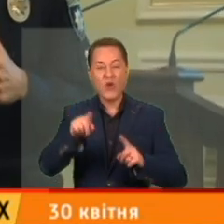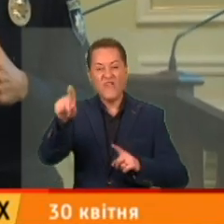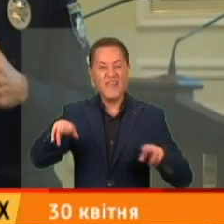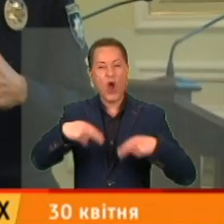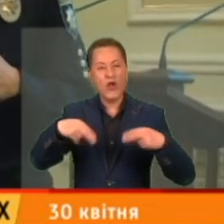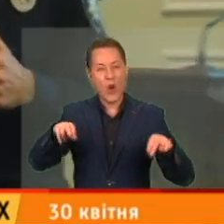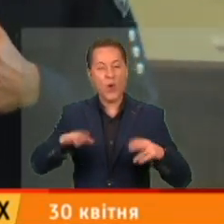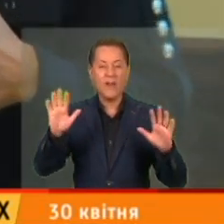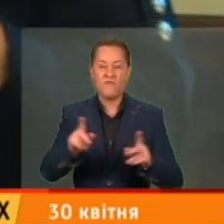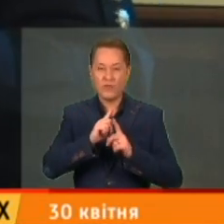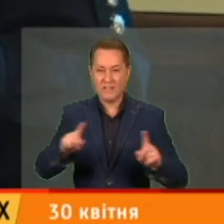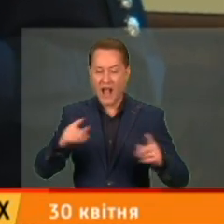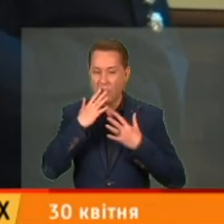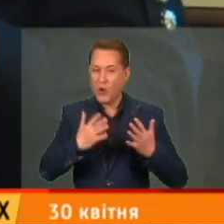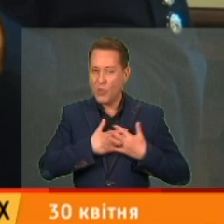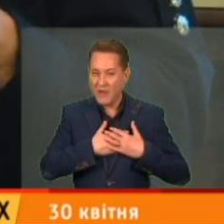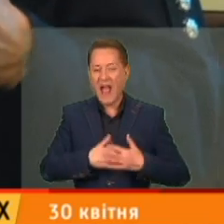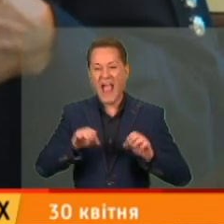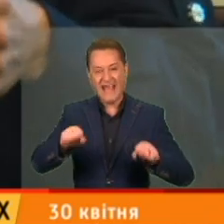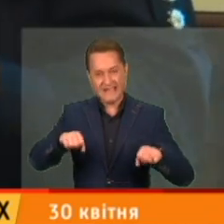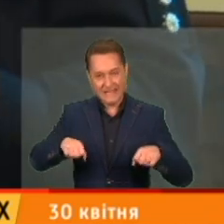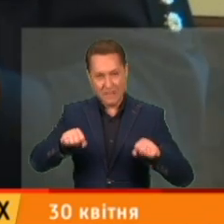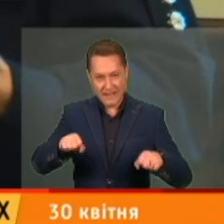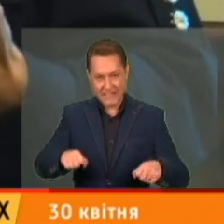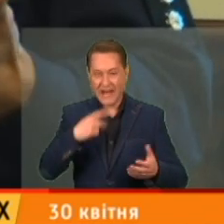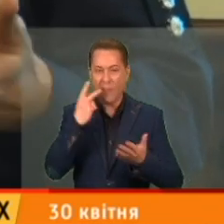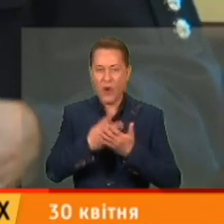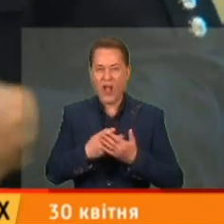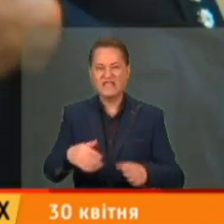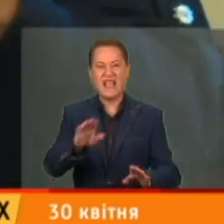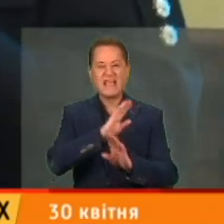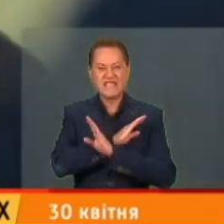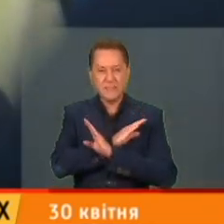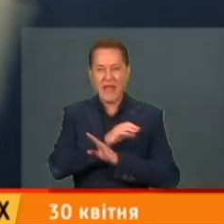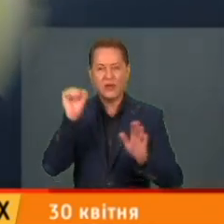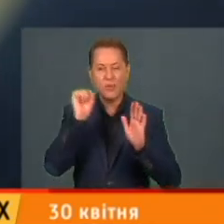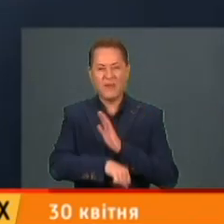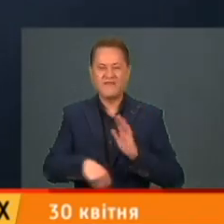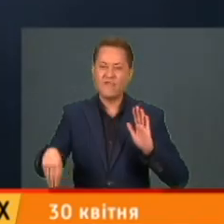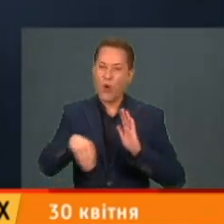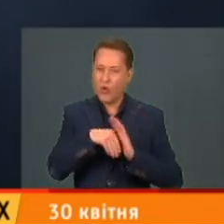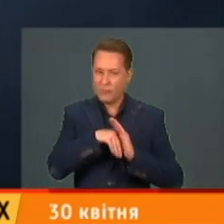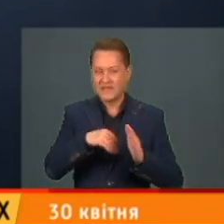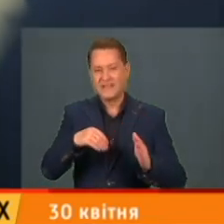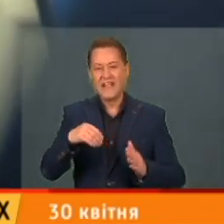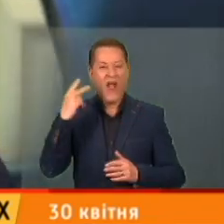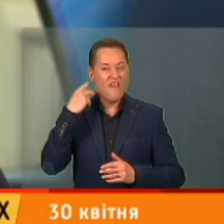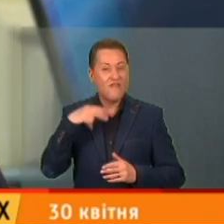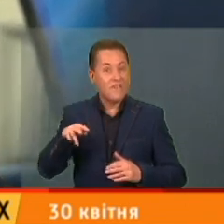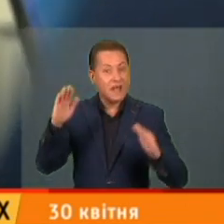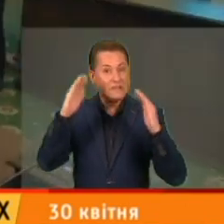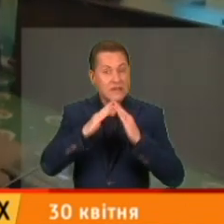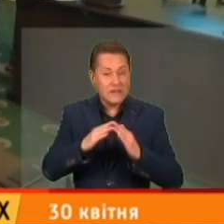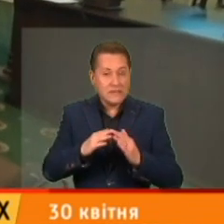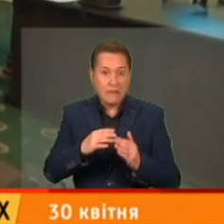хореограф та музикант, а ще полюбляє їздити на мотоциклі. Показує смерть, вбивство, корупцію. На слові «в'язниця» затинається.